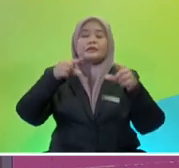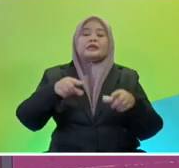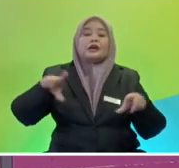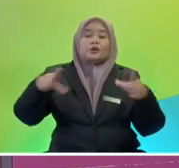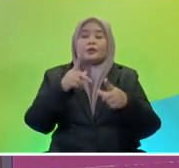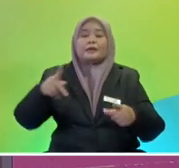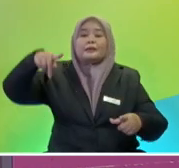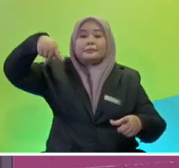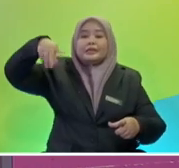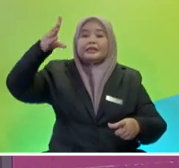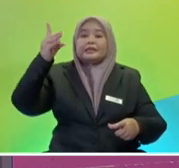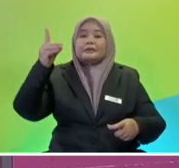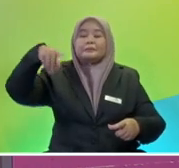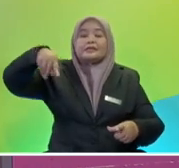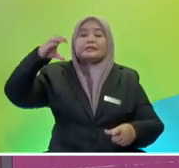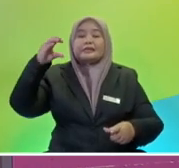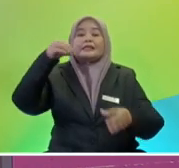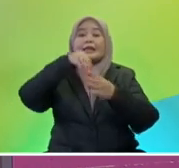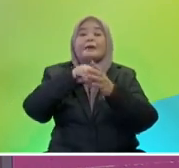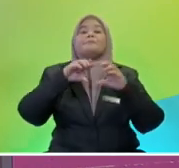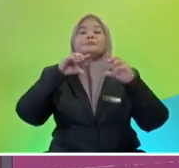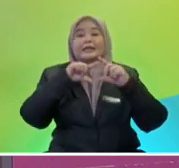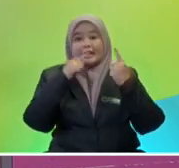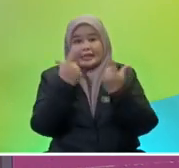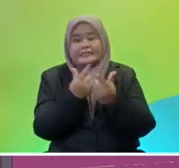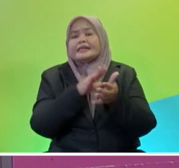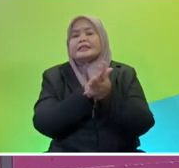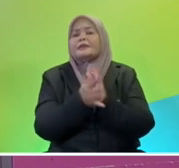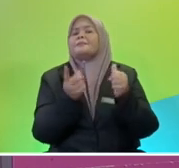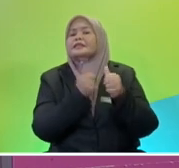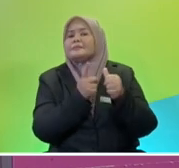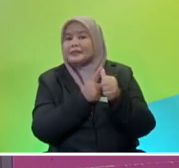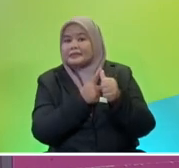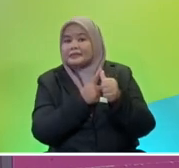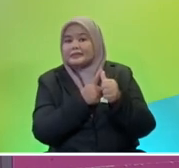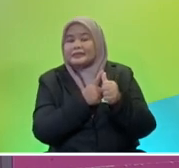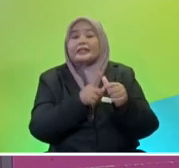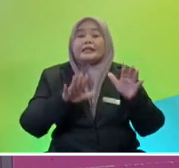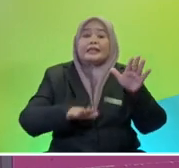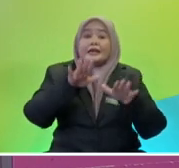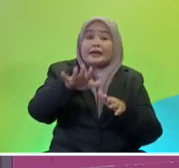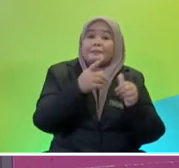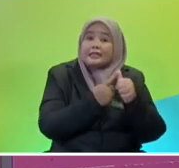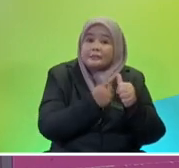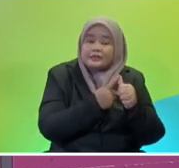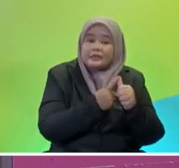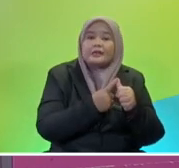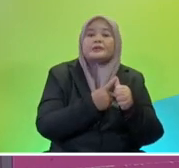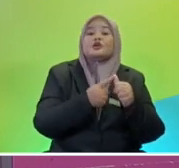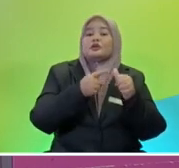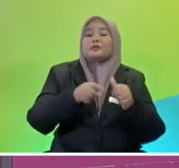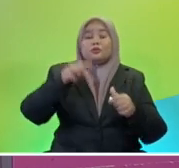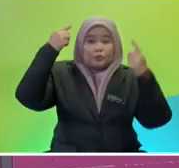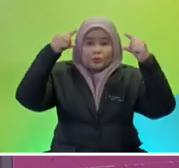PD PC di dalam kelas ya Oke jadi pertama sekali langkah pertama apabila seorang